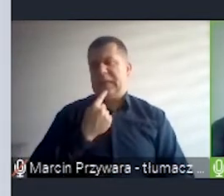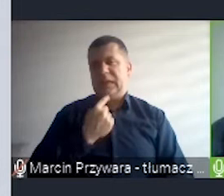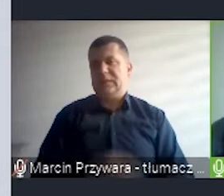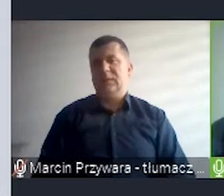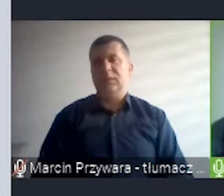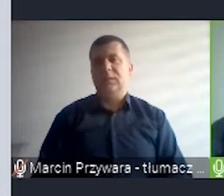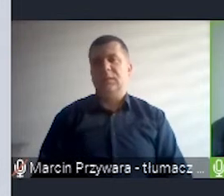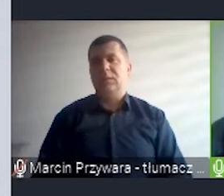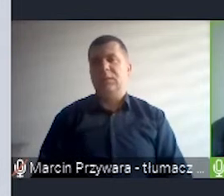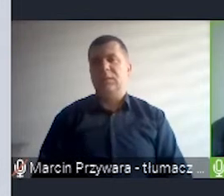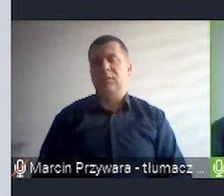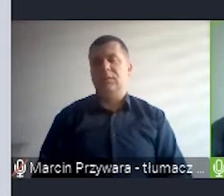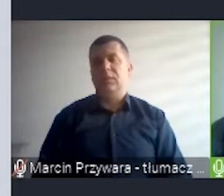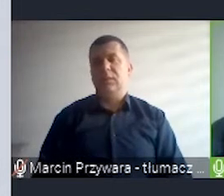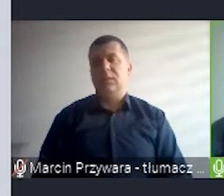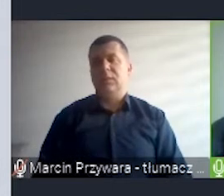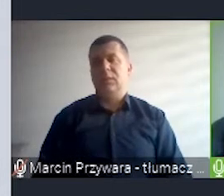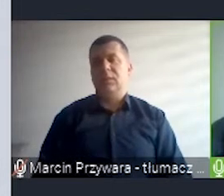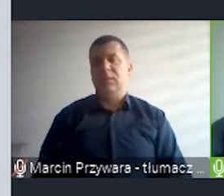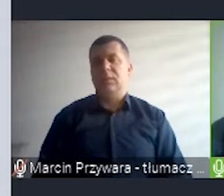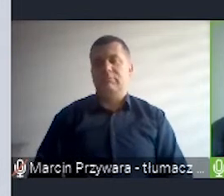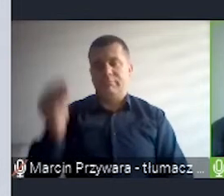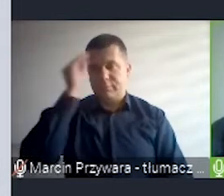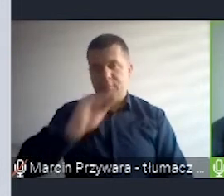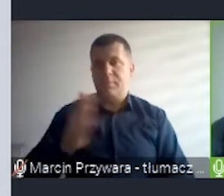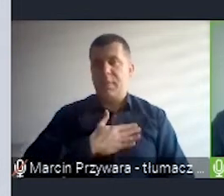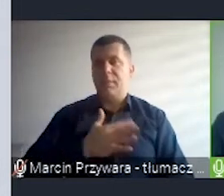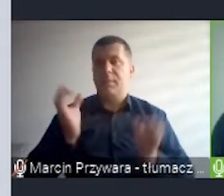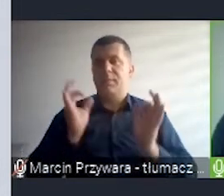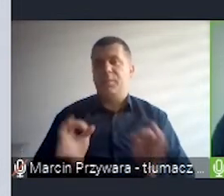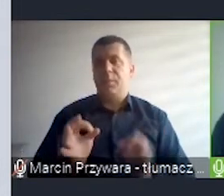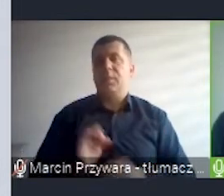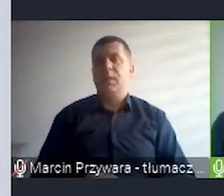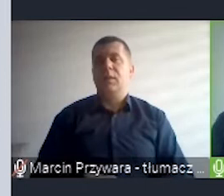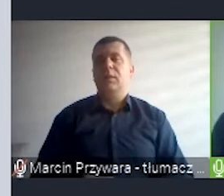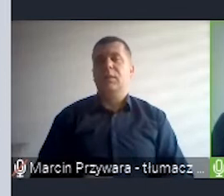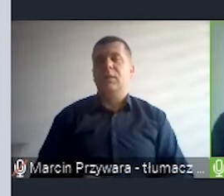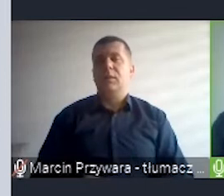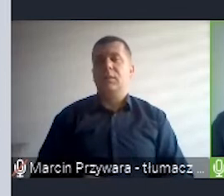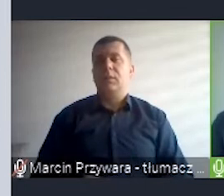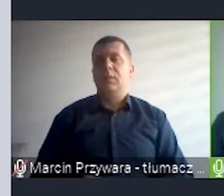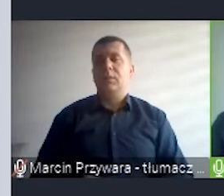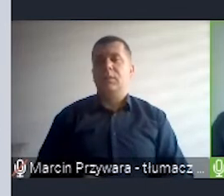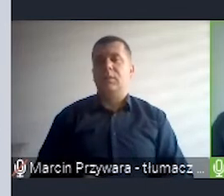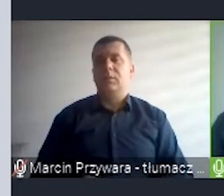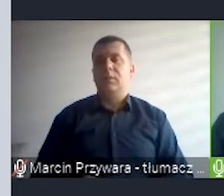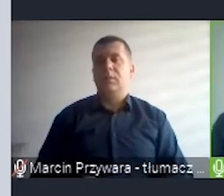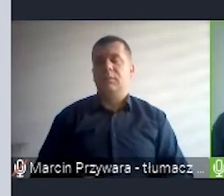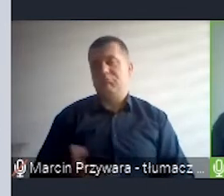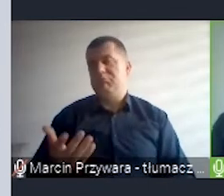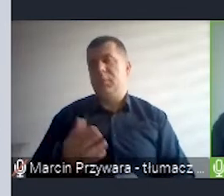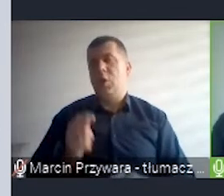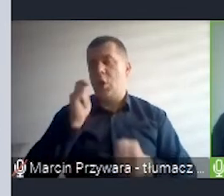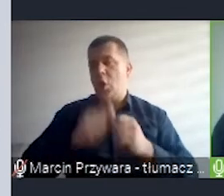formuła będzie występowała najrzadziej. Drodzy Państwo, mamy w takim razie z teoretycznego punktu